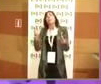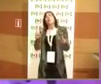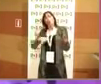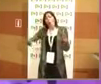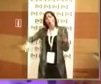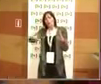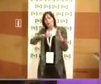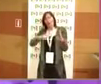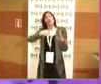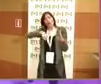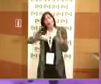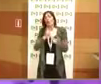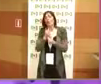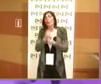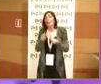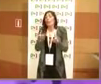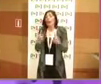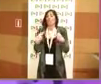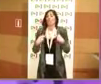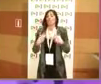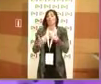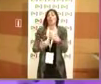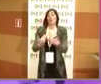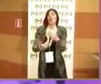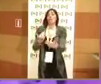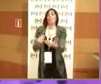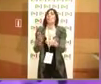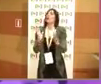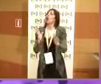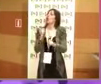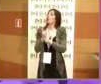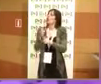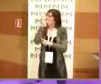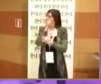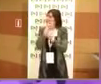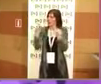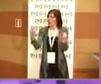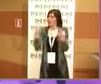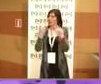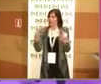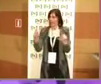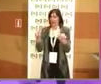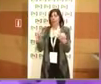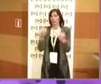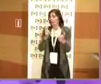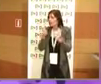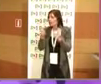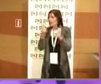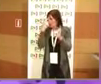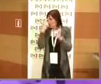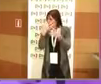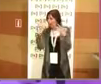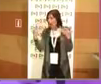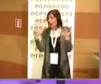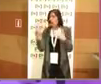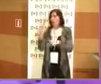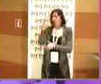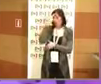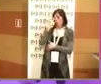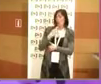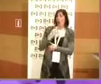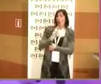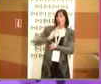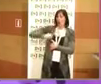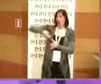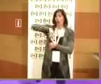di renderlo vivo. Ma capiamoci però. Capiamoci a proposito di chiarezza tra di noi. Il nostro ruolo